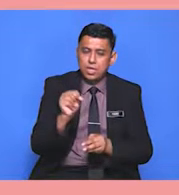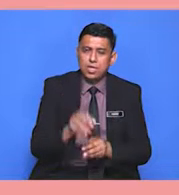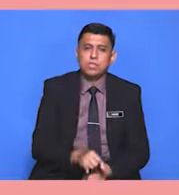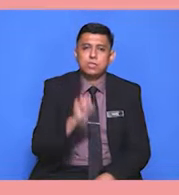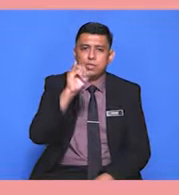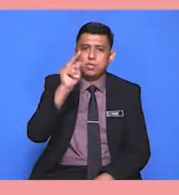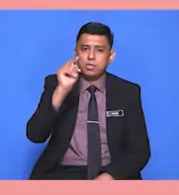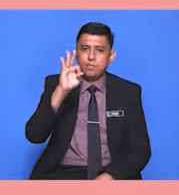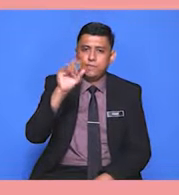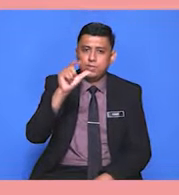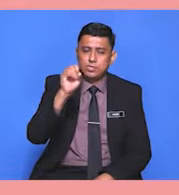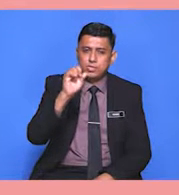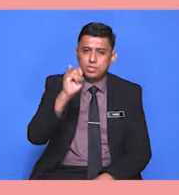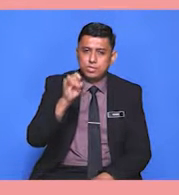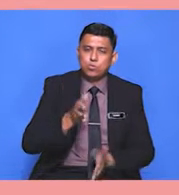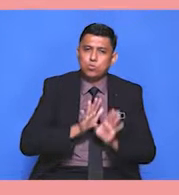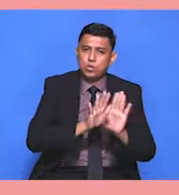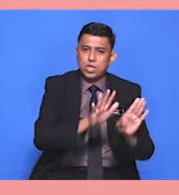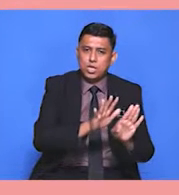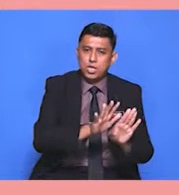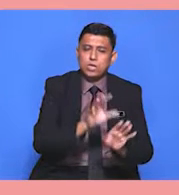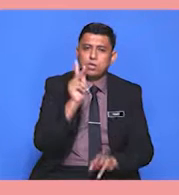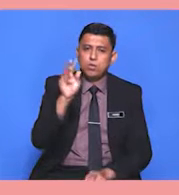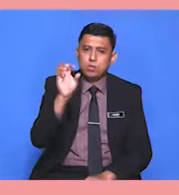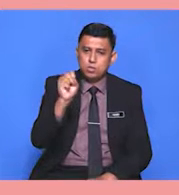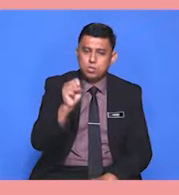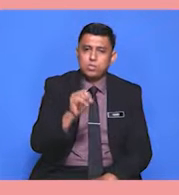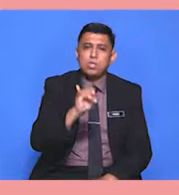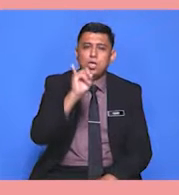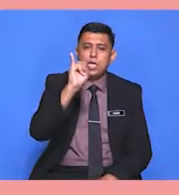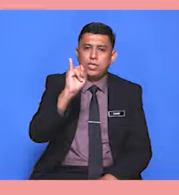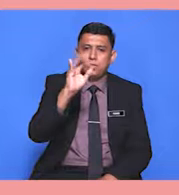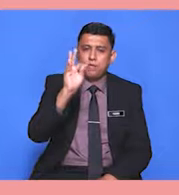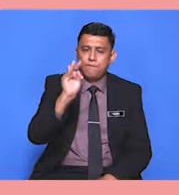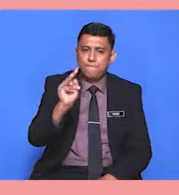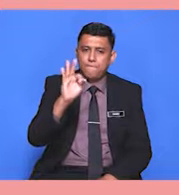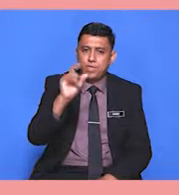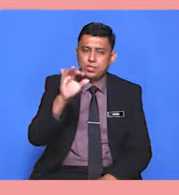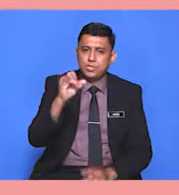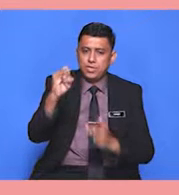tolakkan kos. Dan ketiga, inflasi diimport.